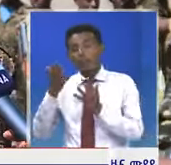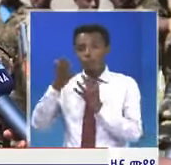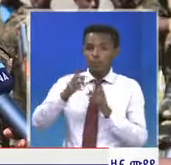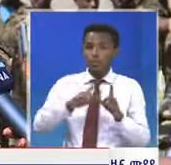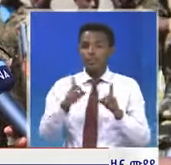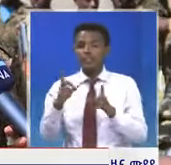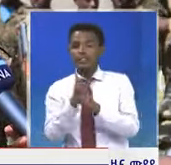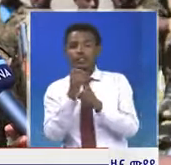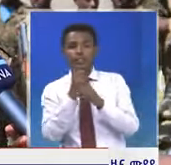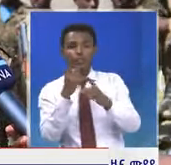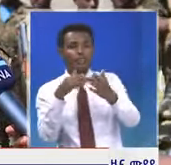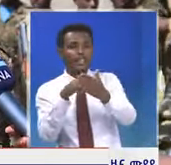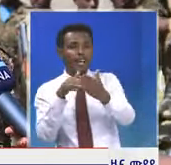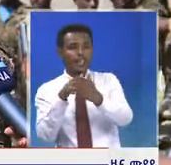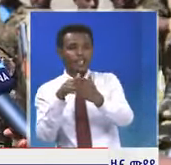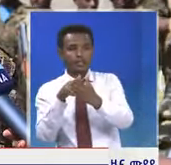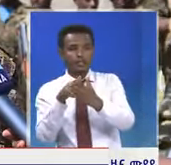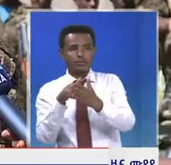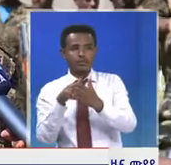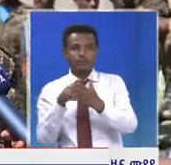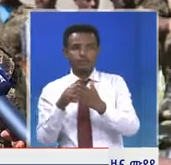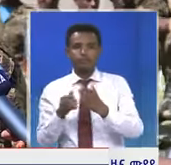የተፈጥሮ መሰናክል፣